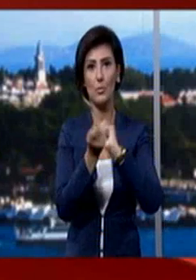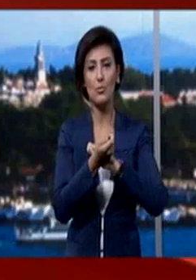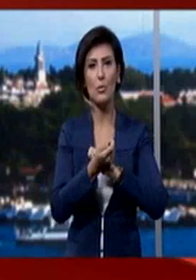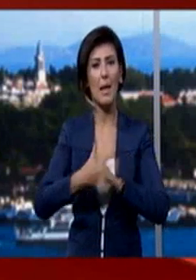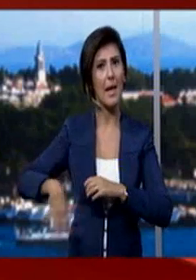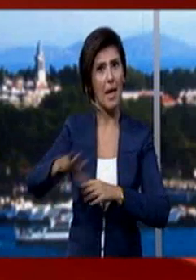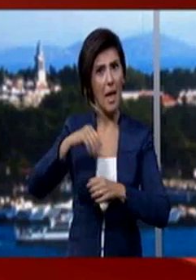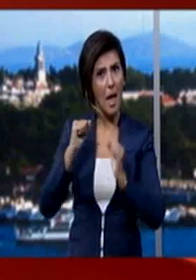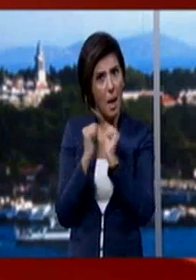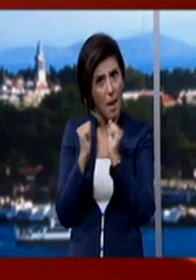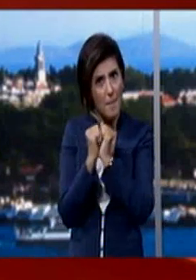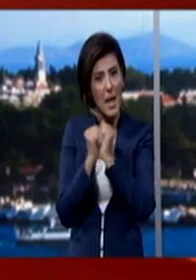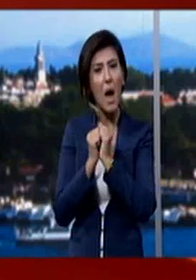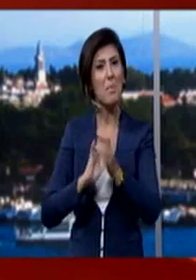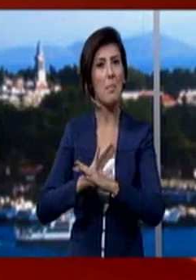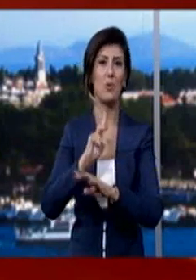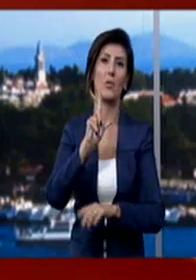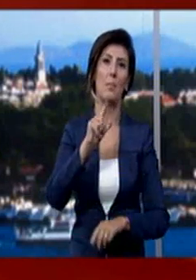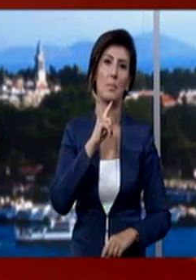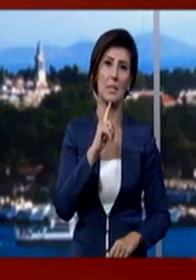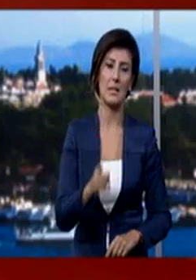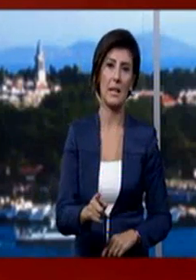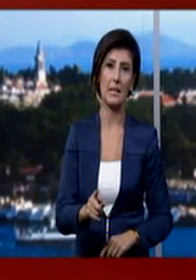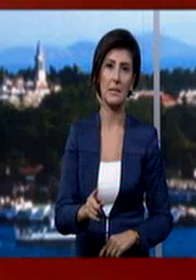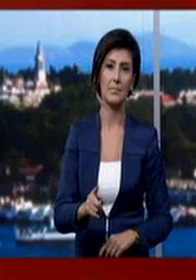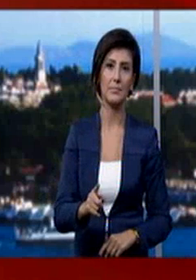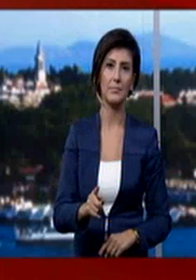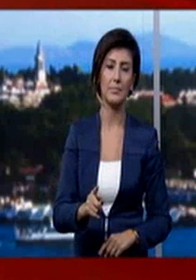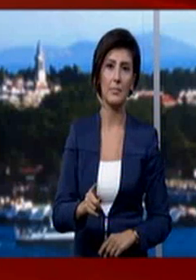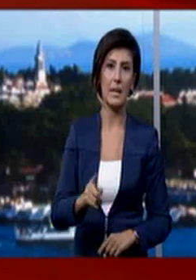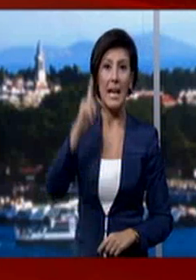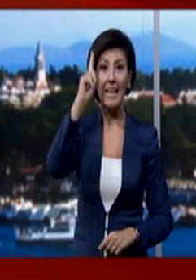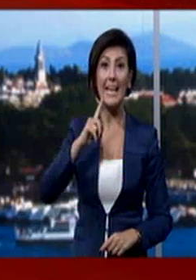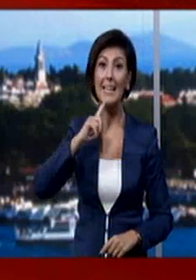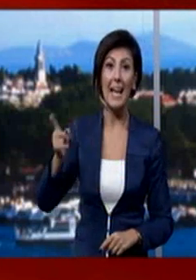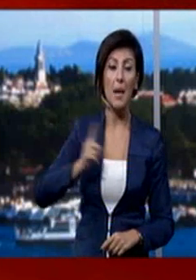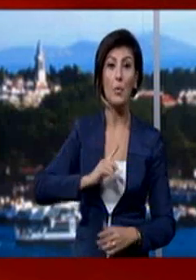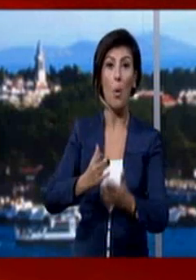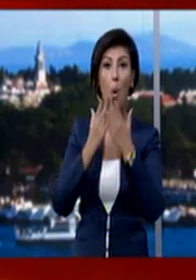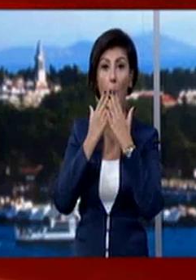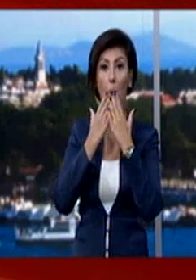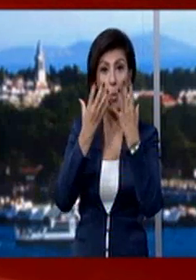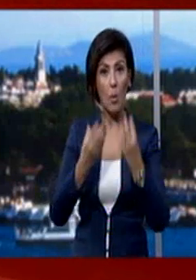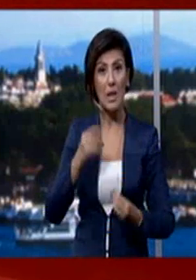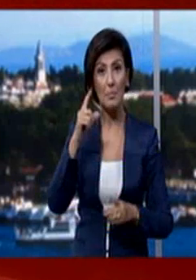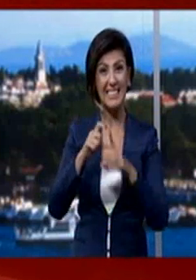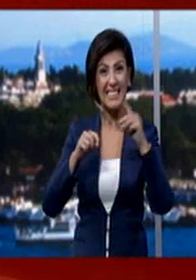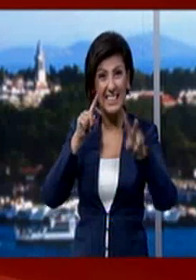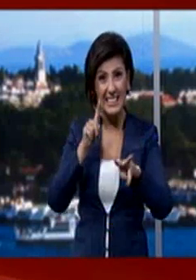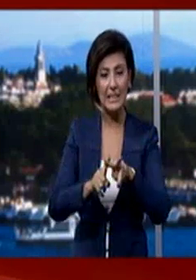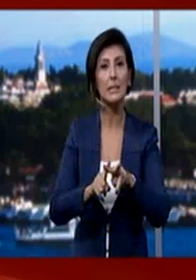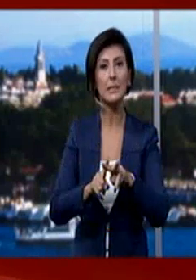güce dönüştürmeyi de hep beraber başarmamız gerekir. İlk emri oku olan bir